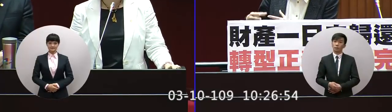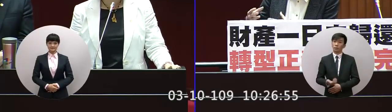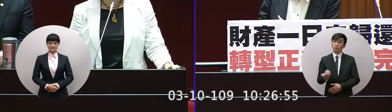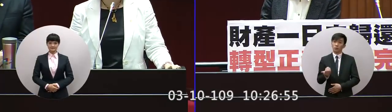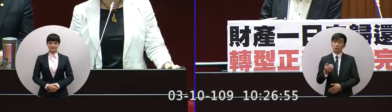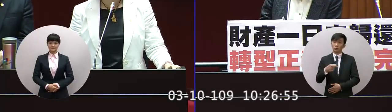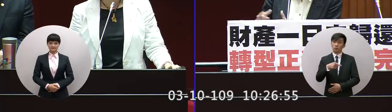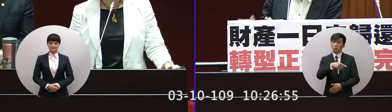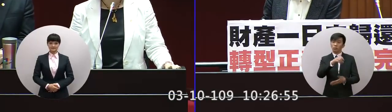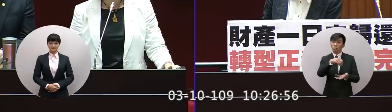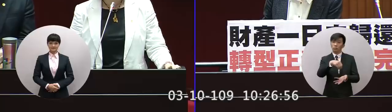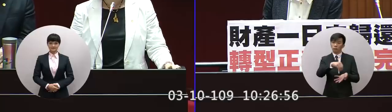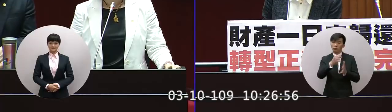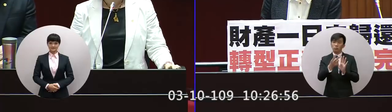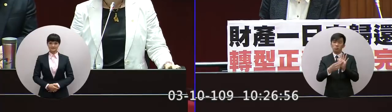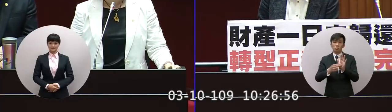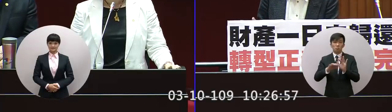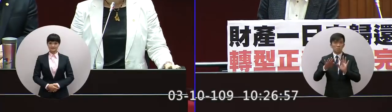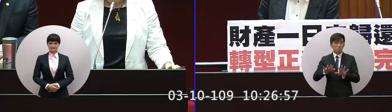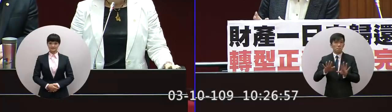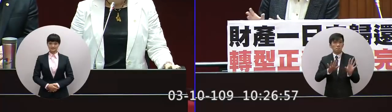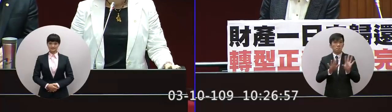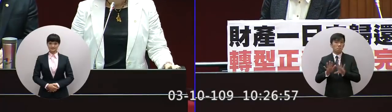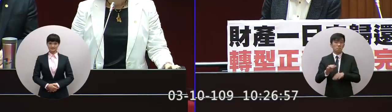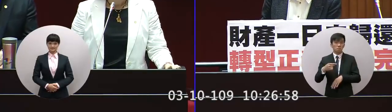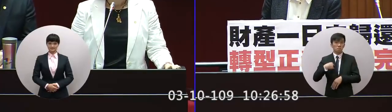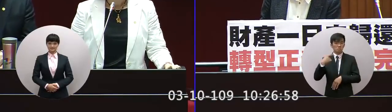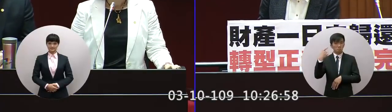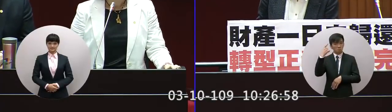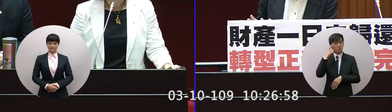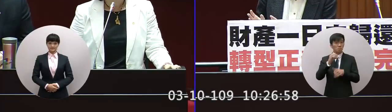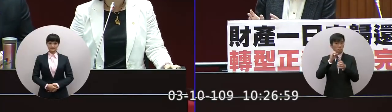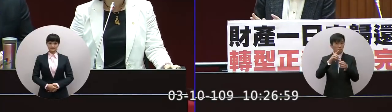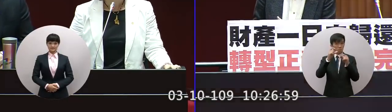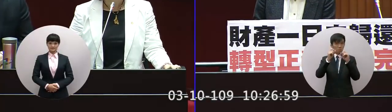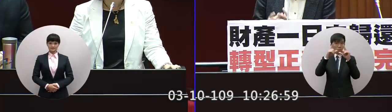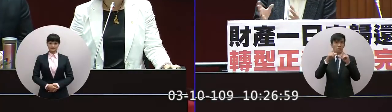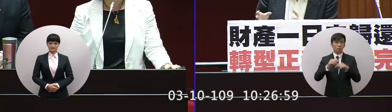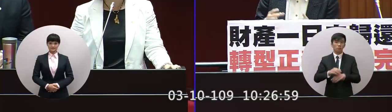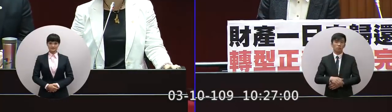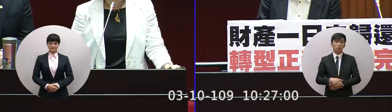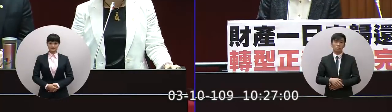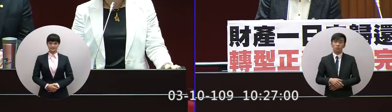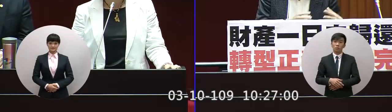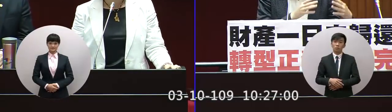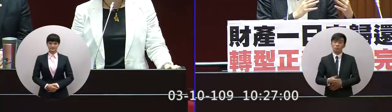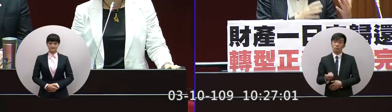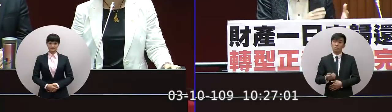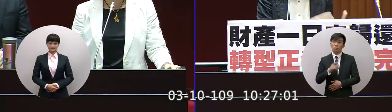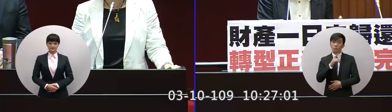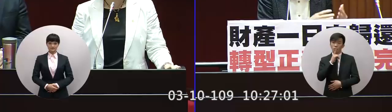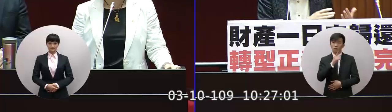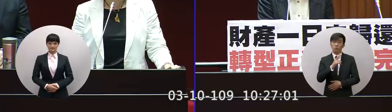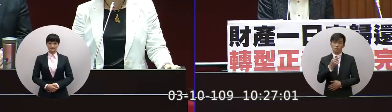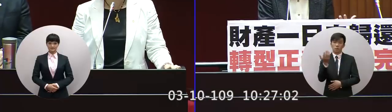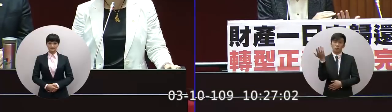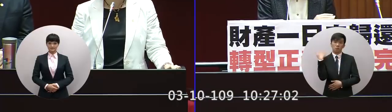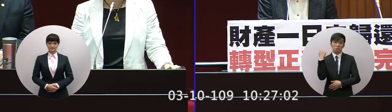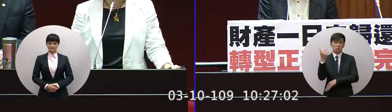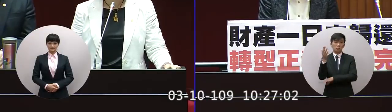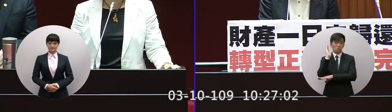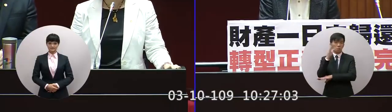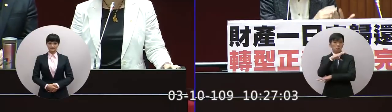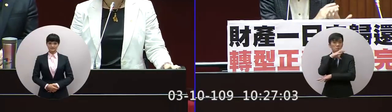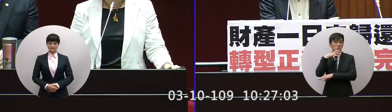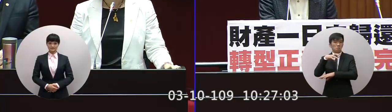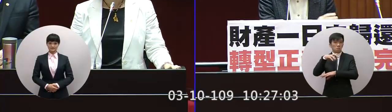实有讲到说，讲解目前的状况。那事实上我要提醒就是说，因为您刚也讲到了，其实当时没收财产状况非